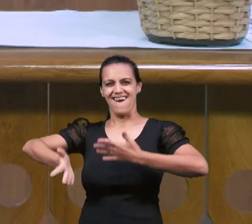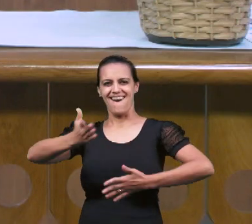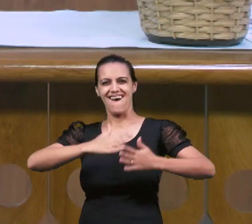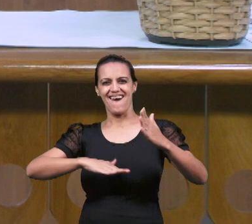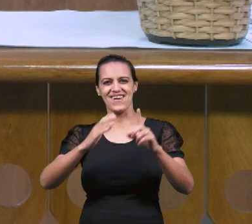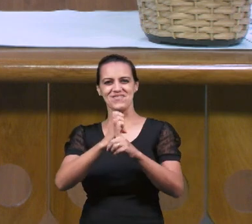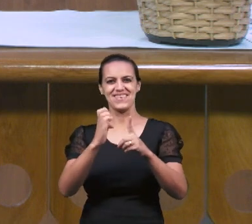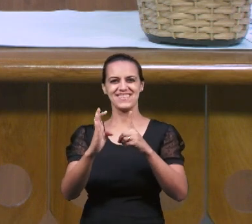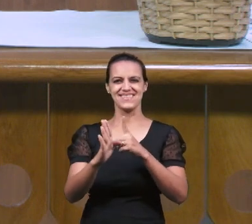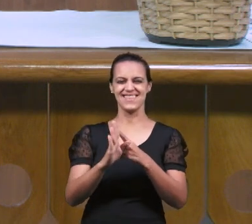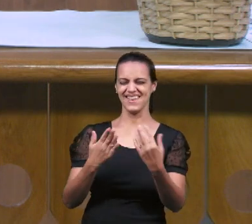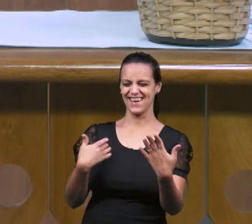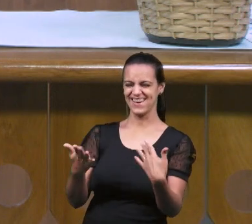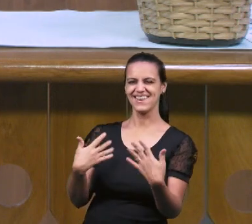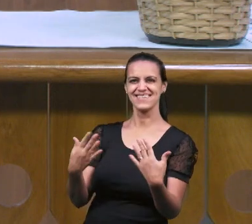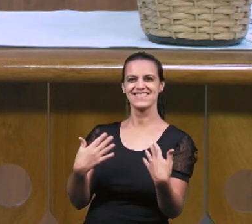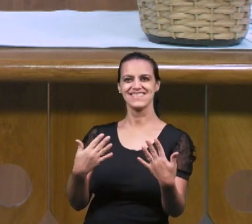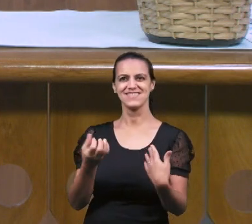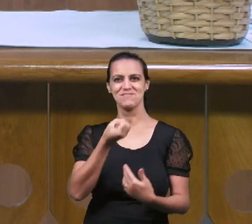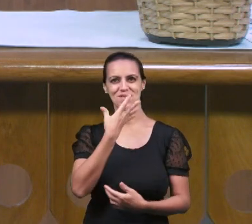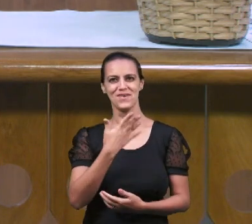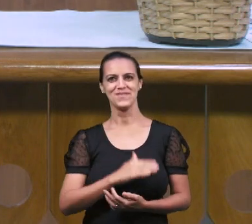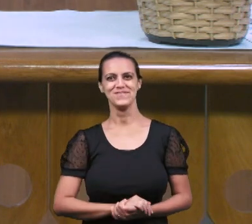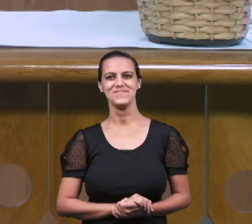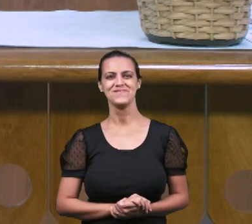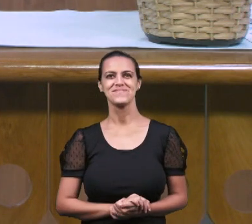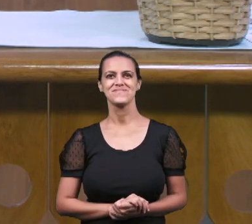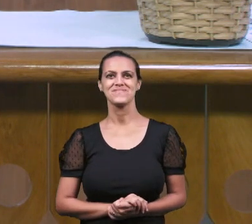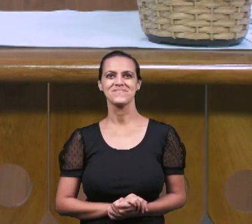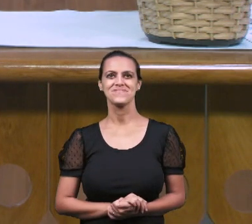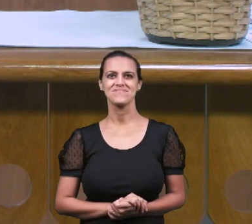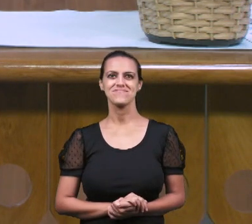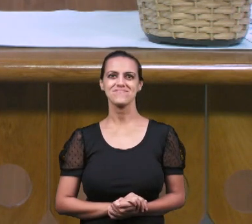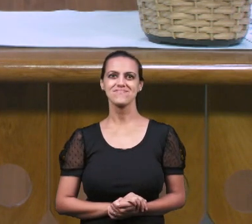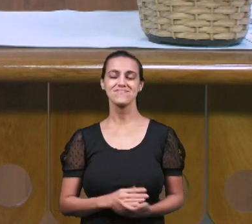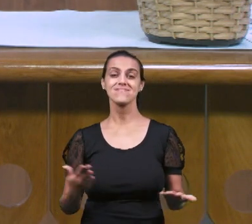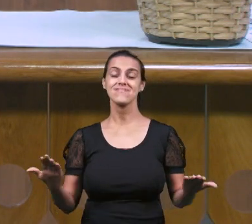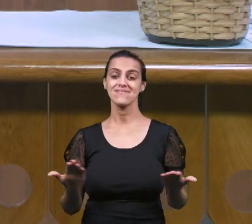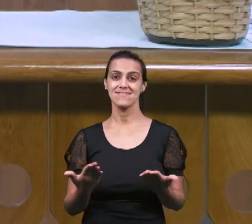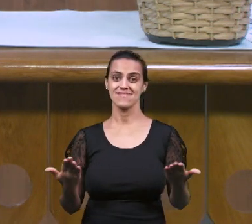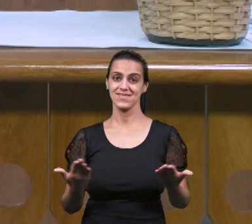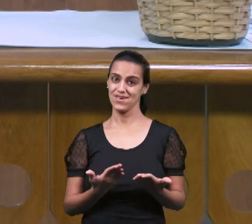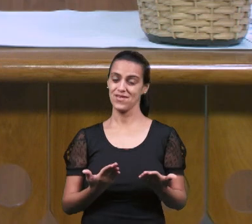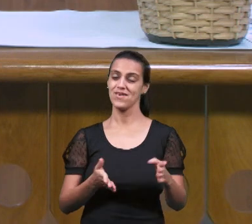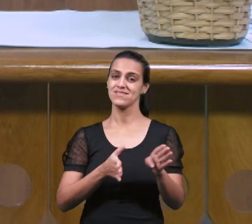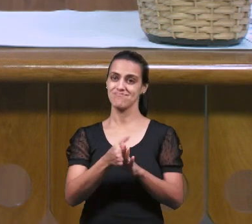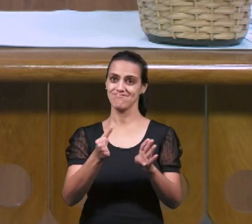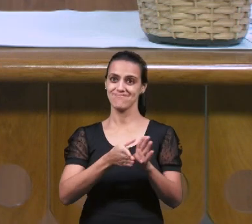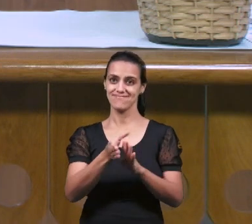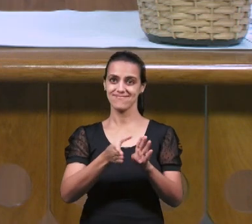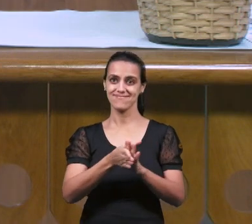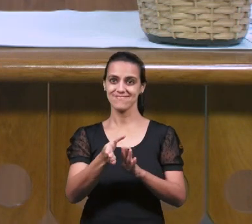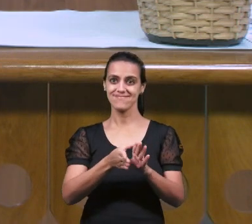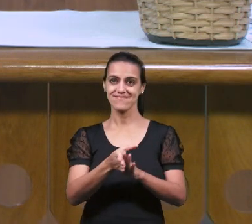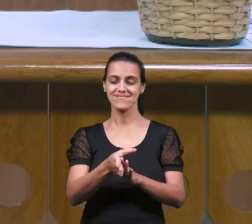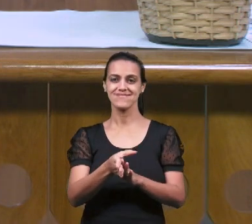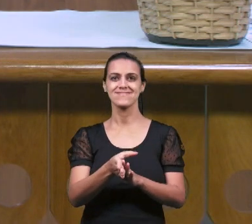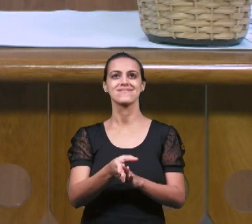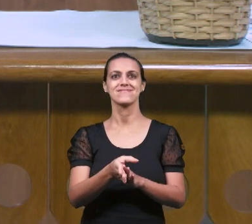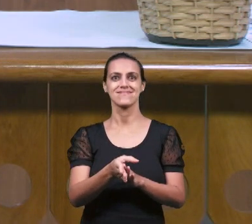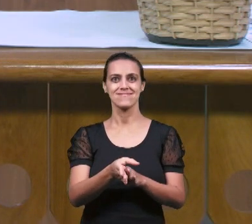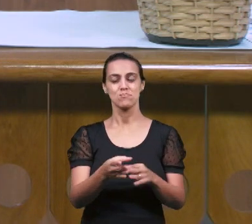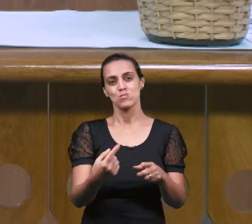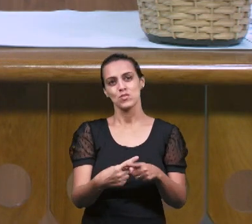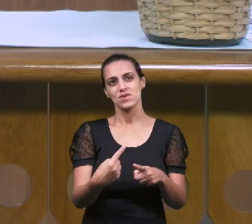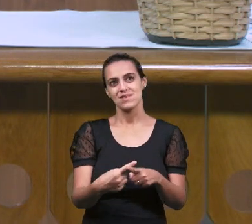l'école publique nous manque, n'est-ce pas? Très bien. Donc, passons maintenant aux recommandations. Donc, en vérité, ici, c'est